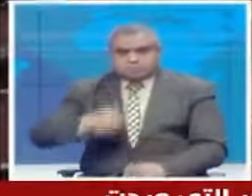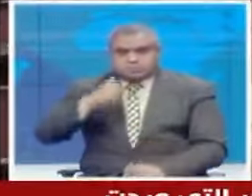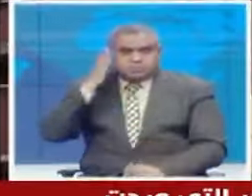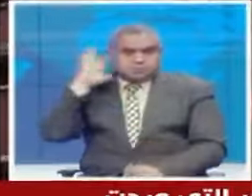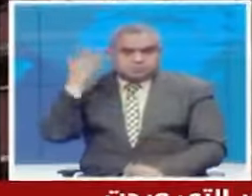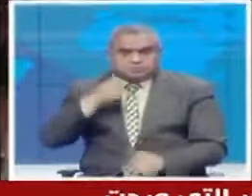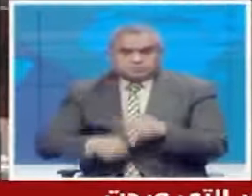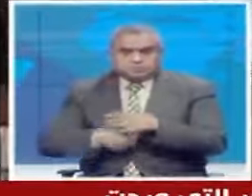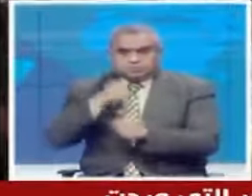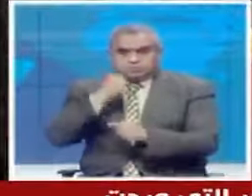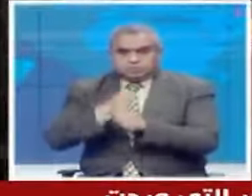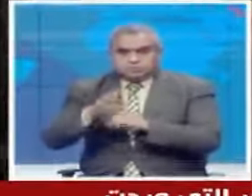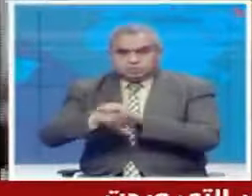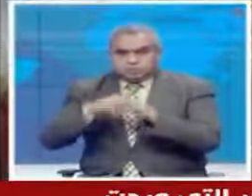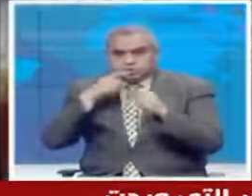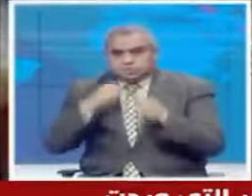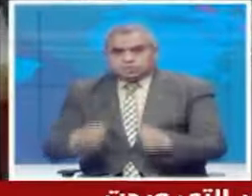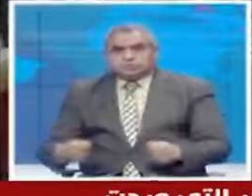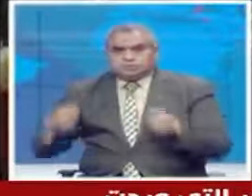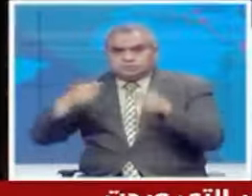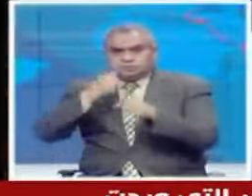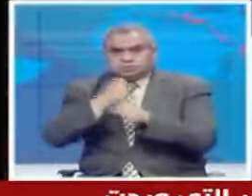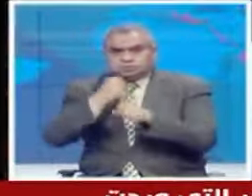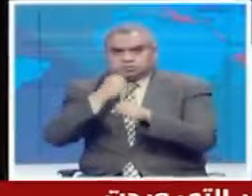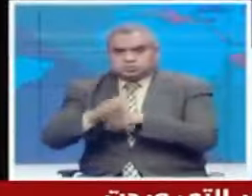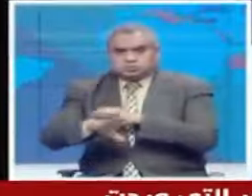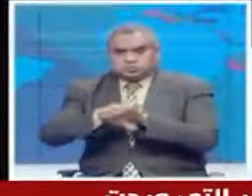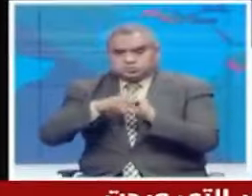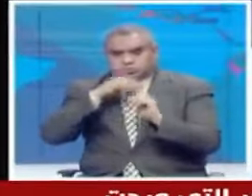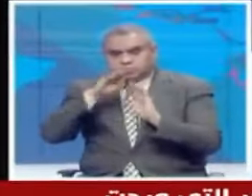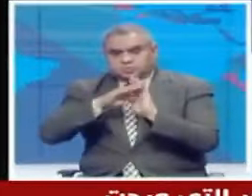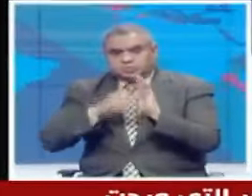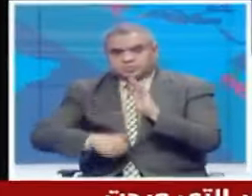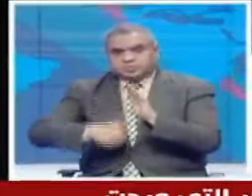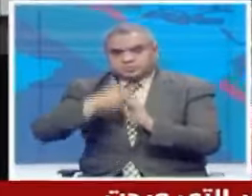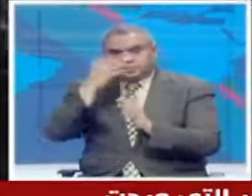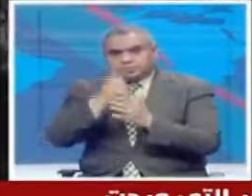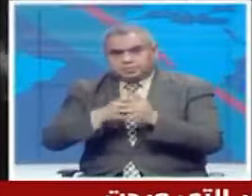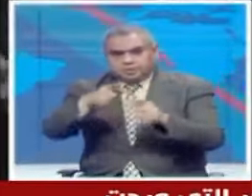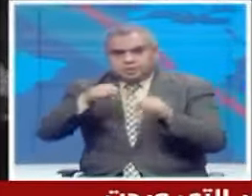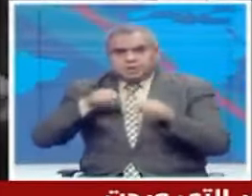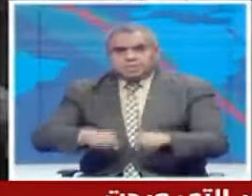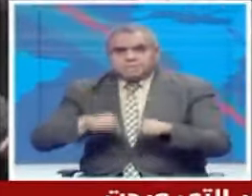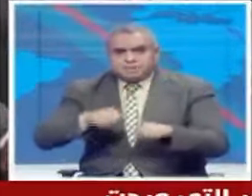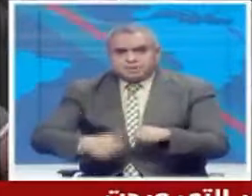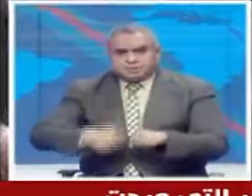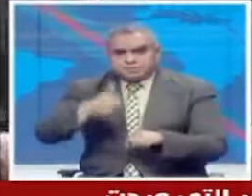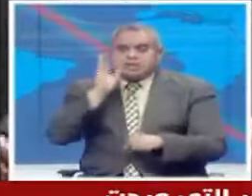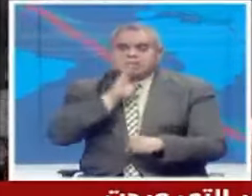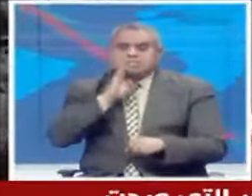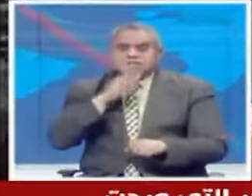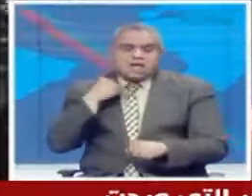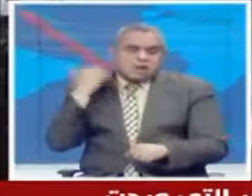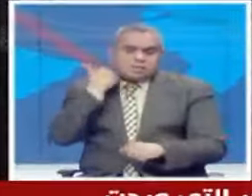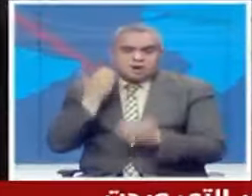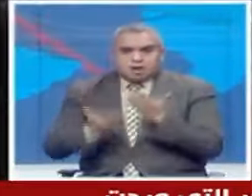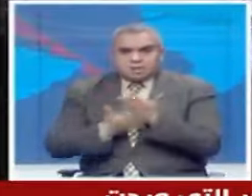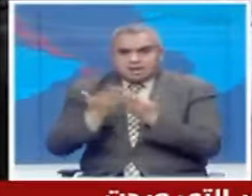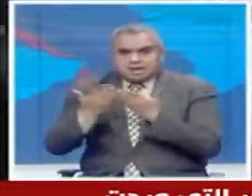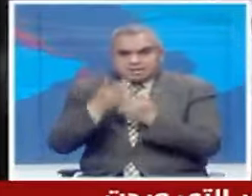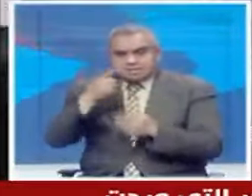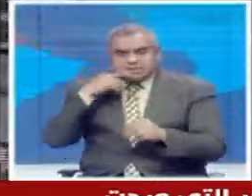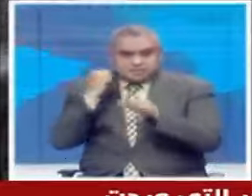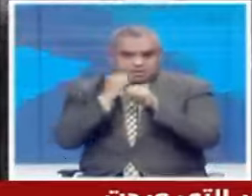السياحي، وأضافت إليها السعي للتميز الحكومي من خلال جهاز إداري يساهم في تحقيق التنمية